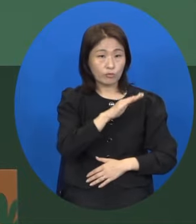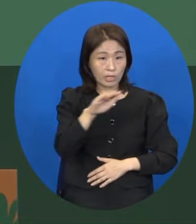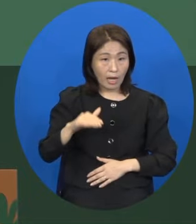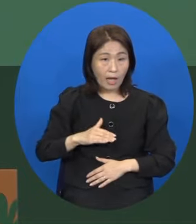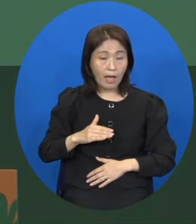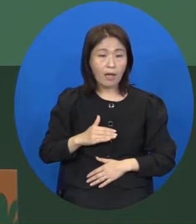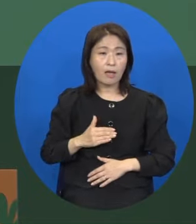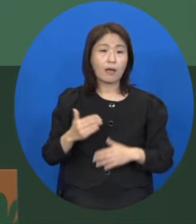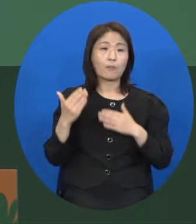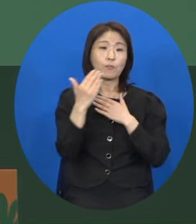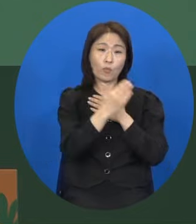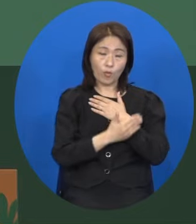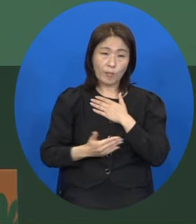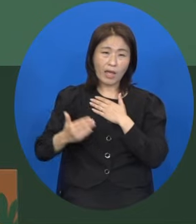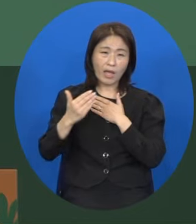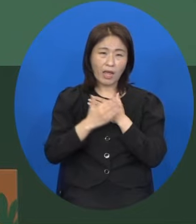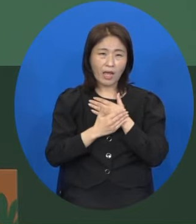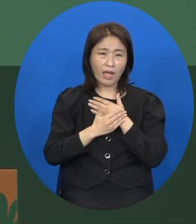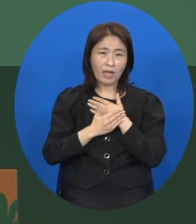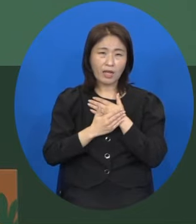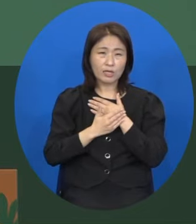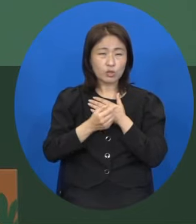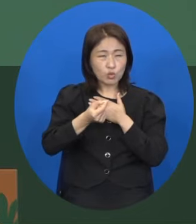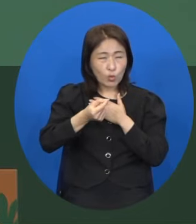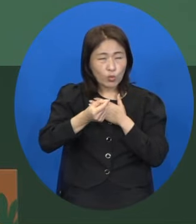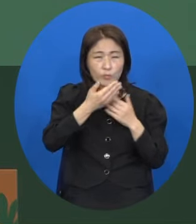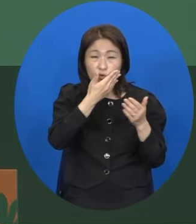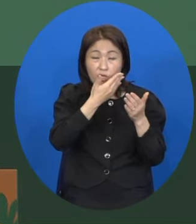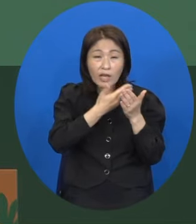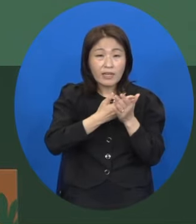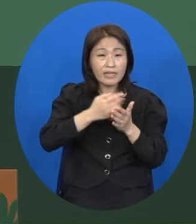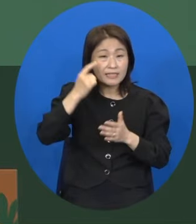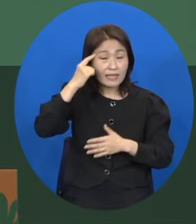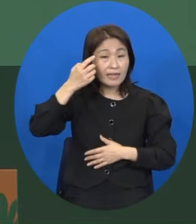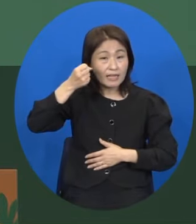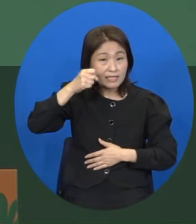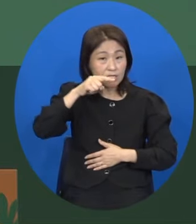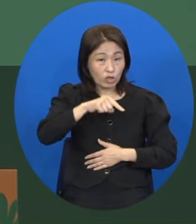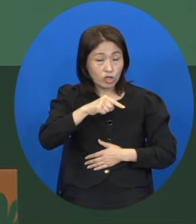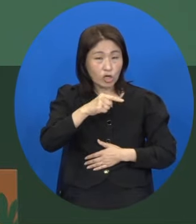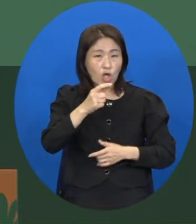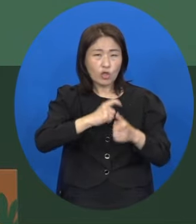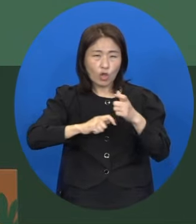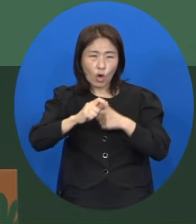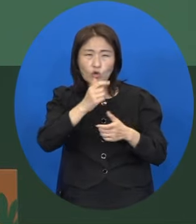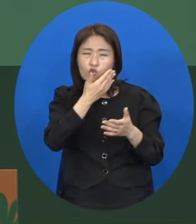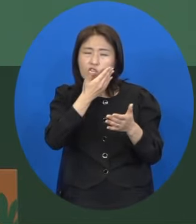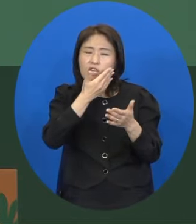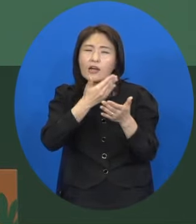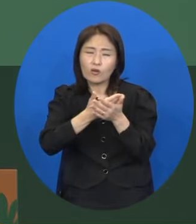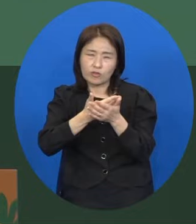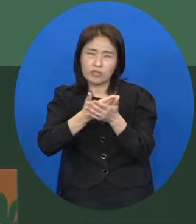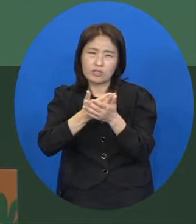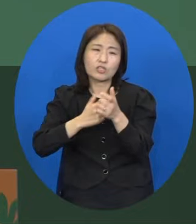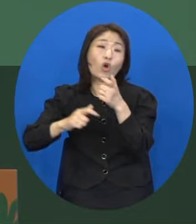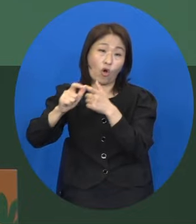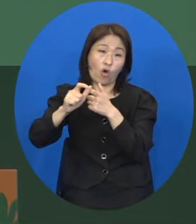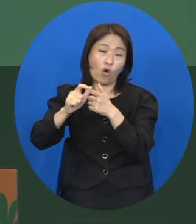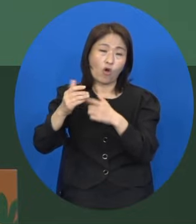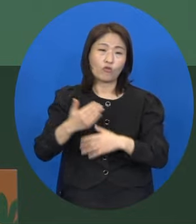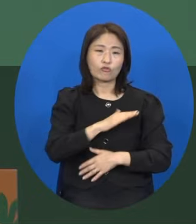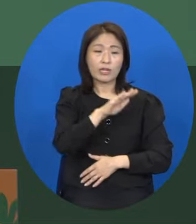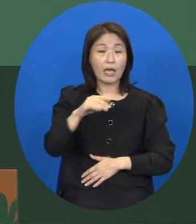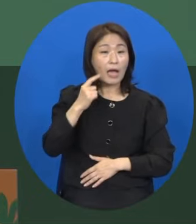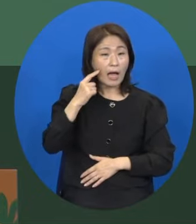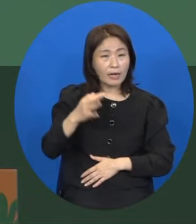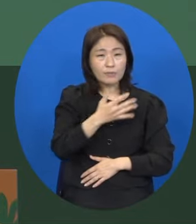우리가 몸에 덜 귀히 여기는 그것들을 더욱 귀한 것들로 입혀주며 우리의